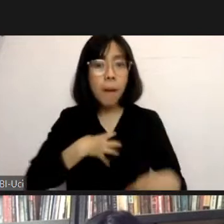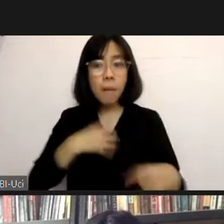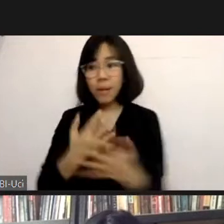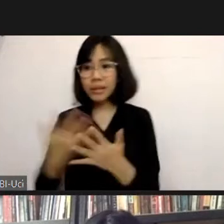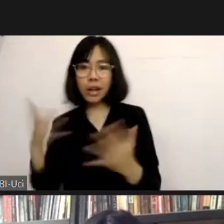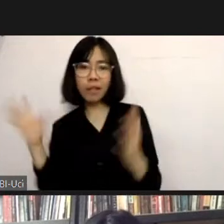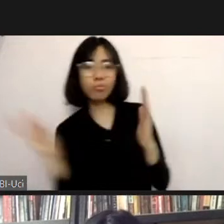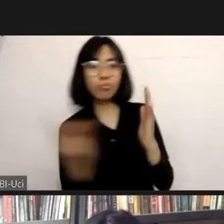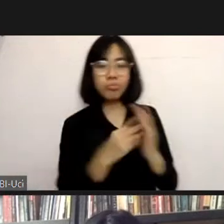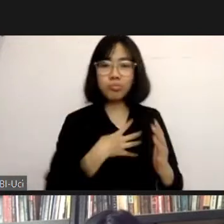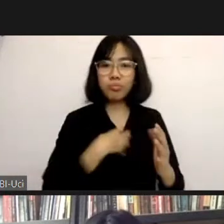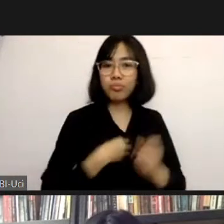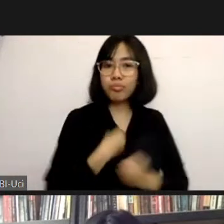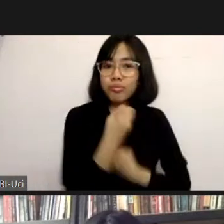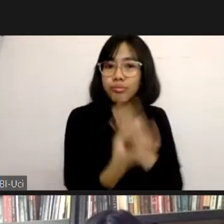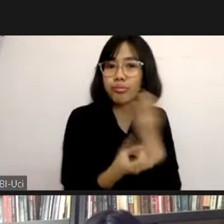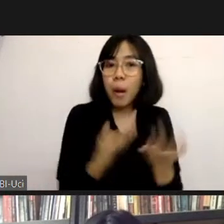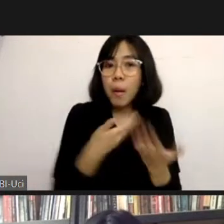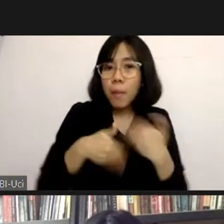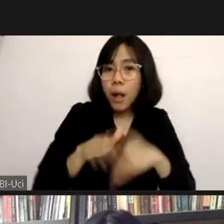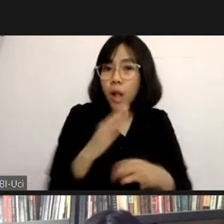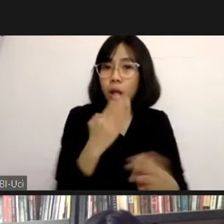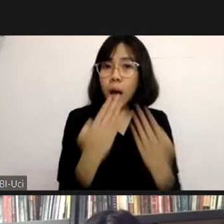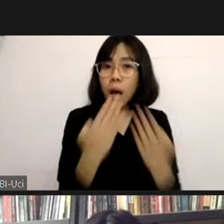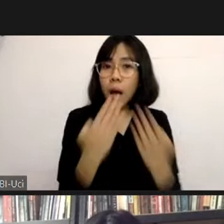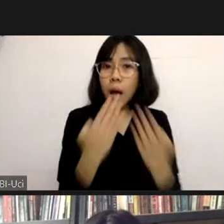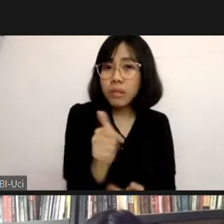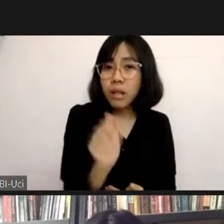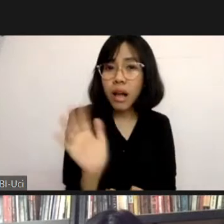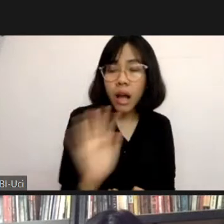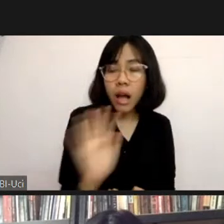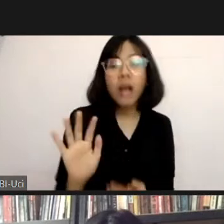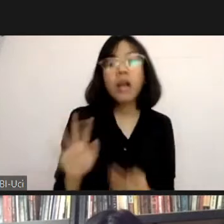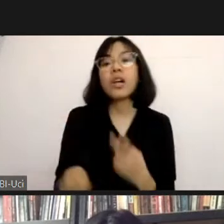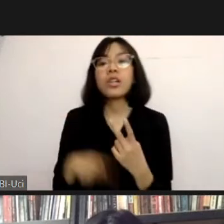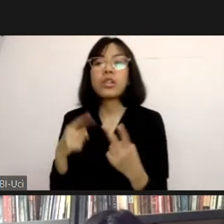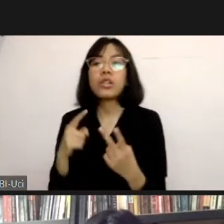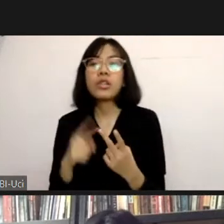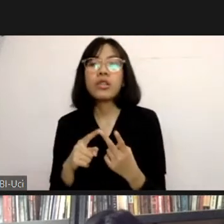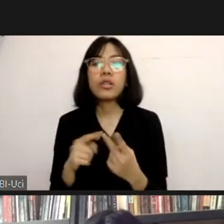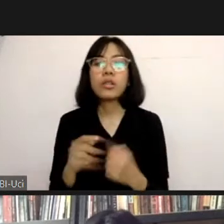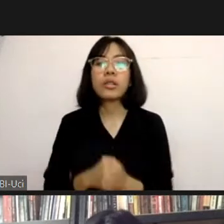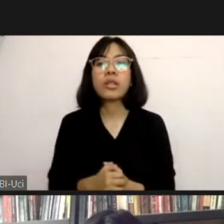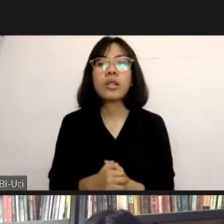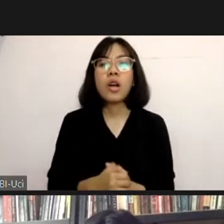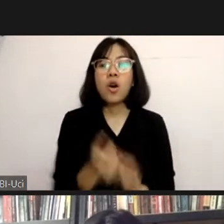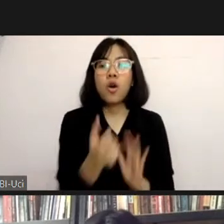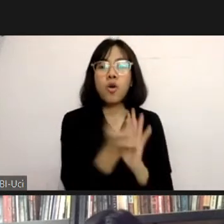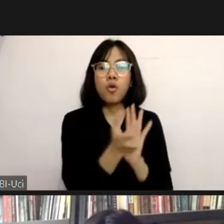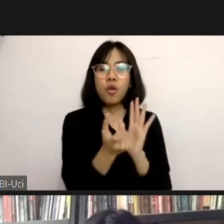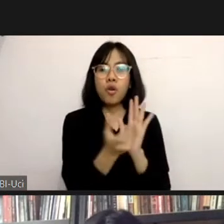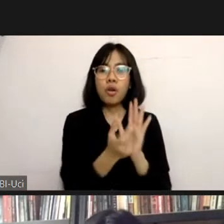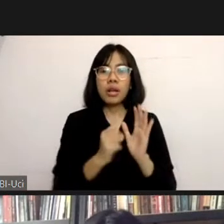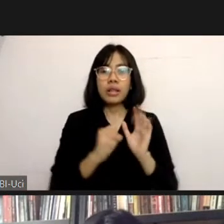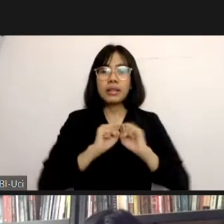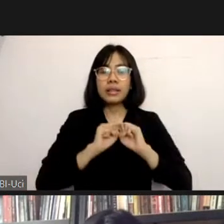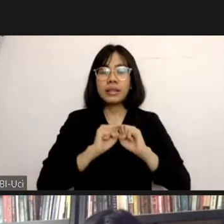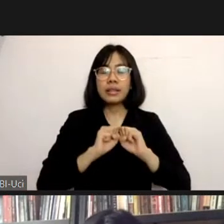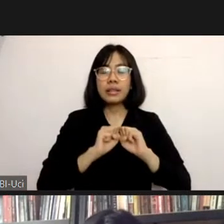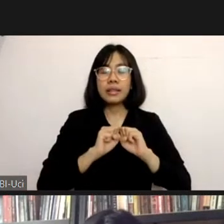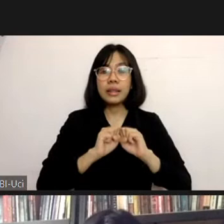pada platform digital di Indonesia. Dan yang kedua, belajar dari pengalaman seputar pembentukan Undang-Undang Cipta Kerja